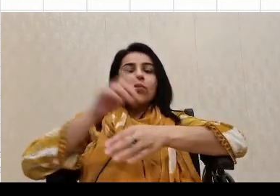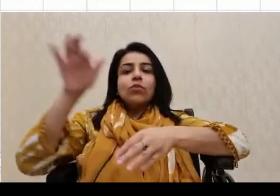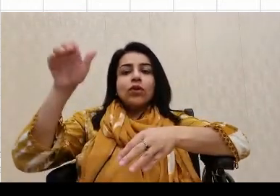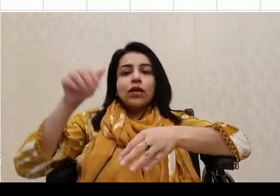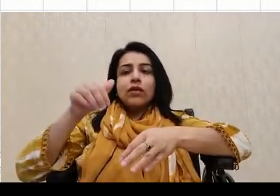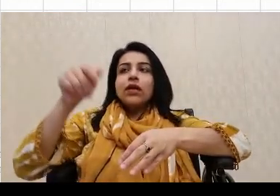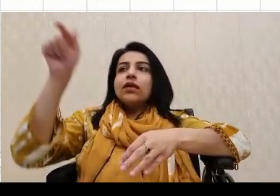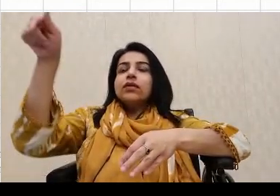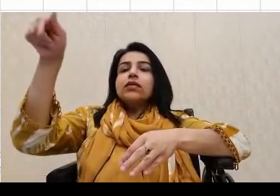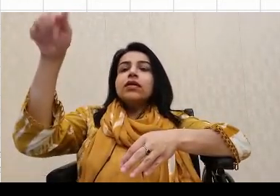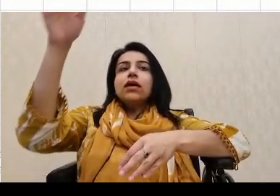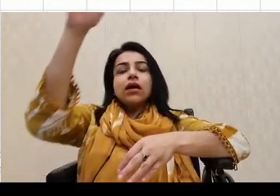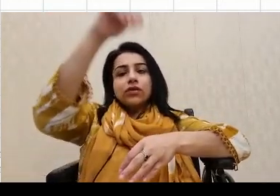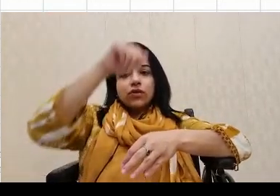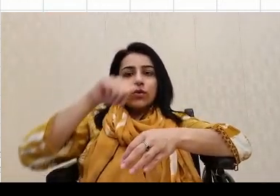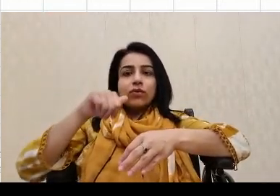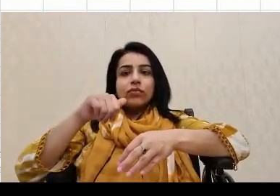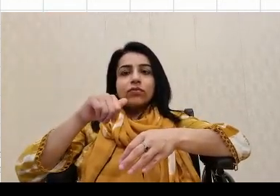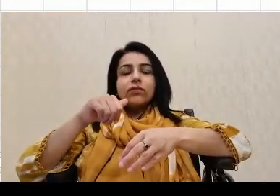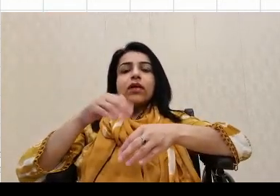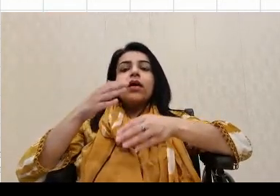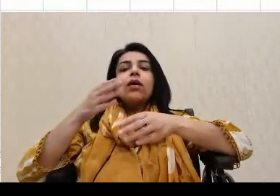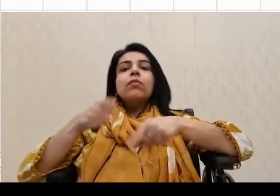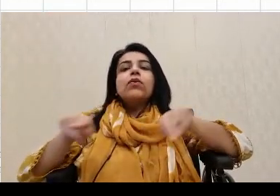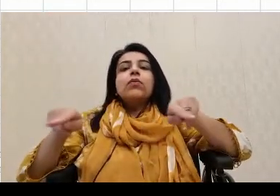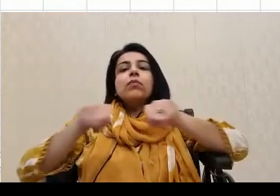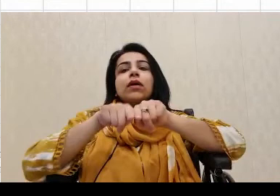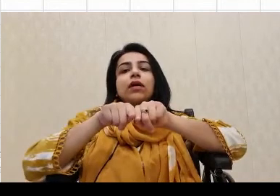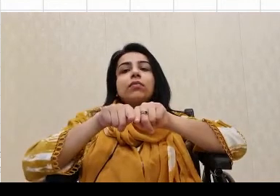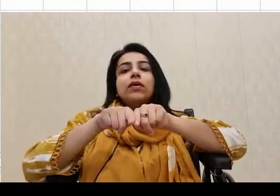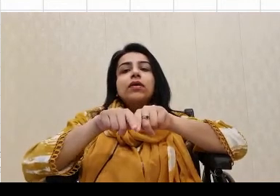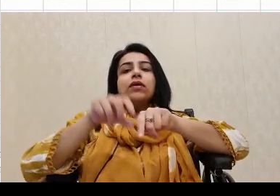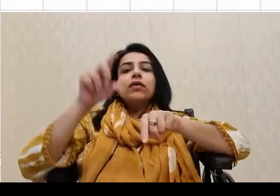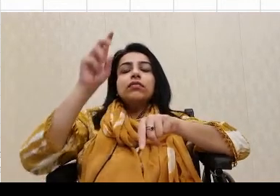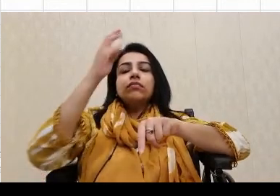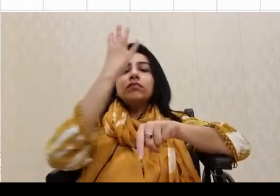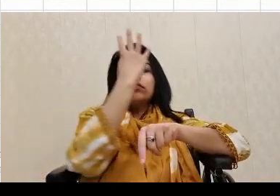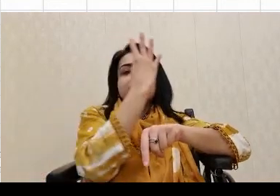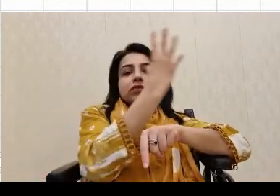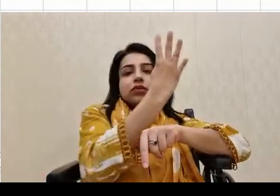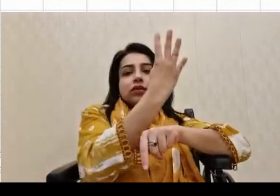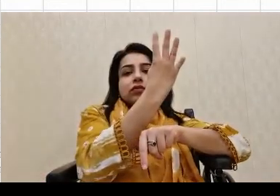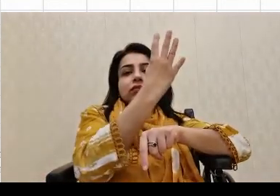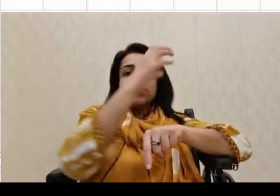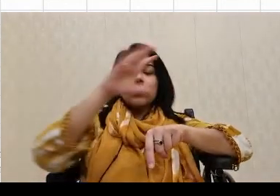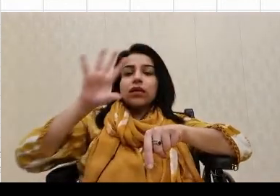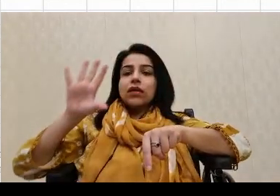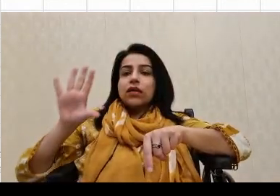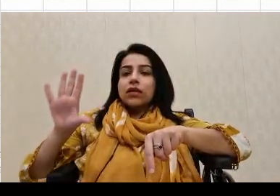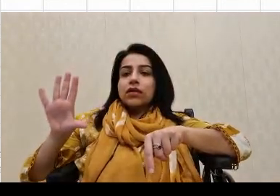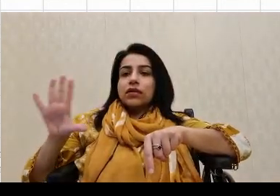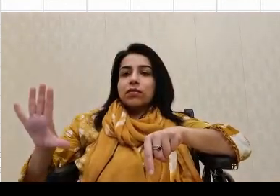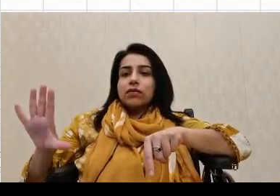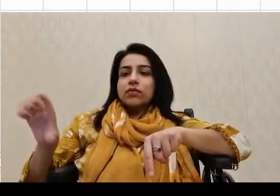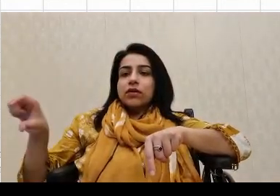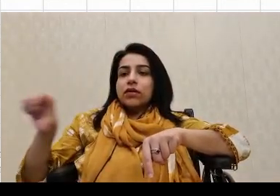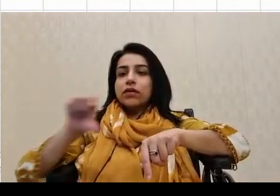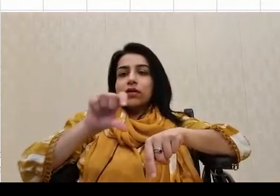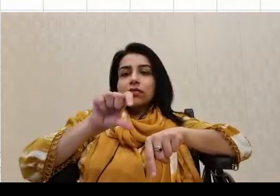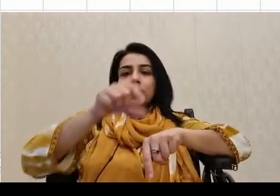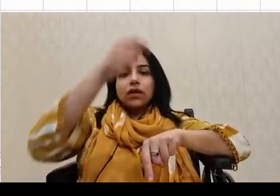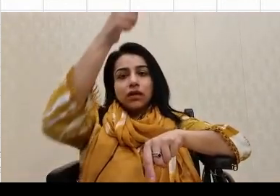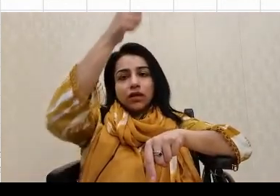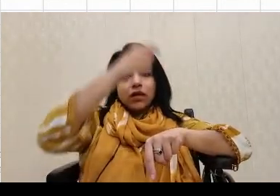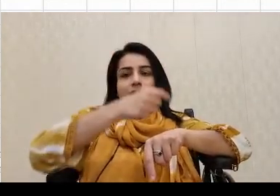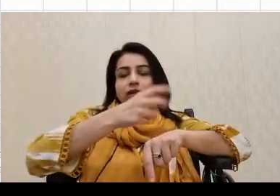बैठे होते हैं और पहली रो में, फिर दूसरी रो, फिर तीसरी रो, फिर चौथी रो। तो आपकी अगर टीचर जो है वो आपको मिसाल के तौर पर